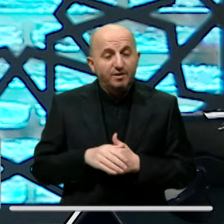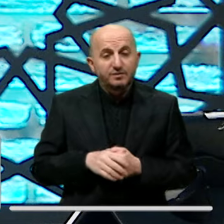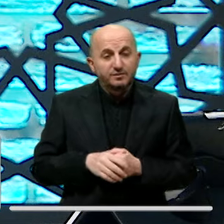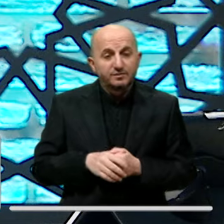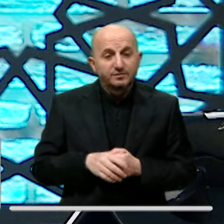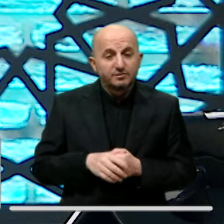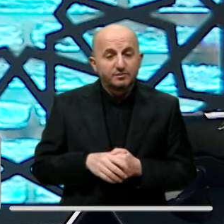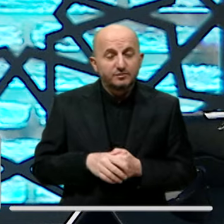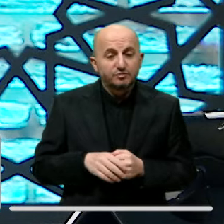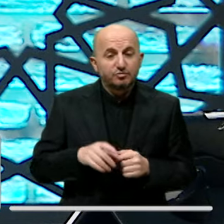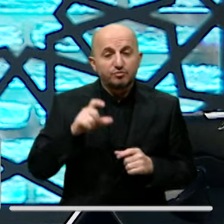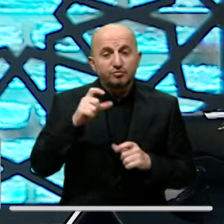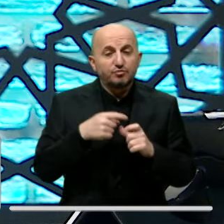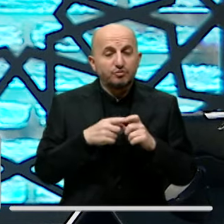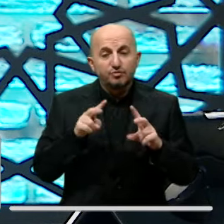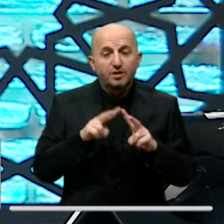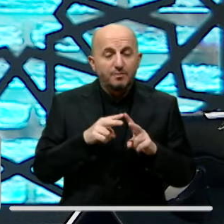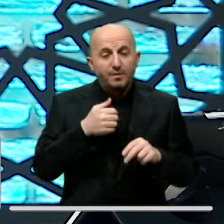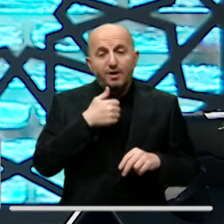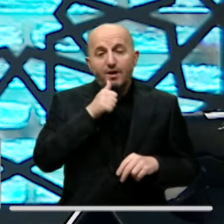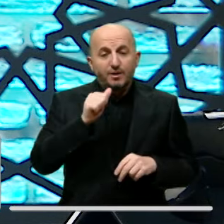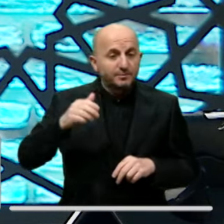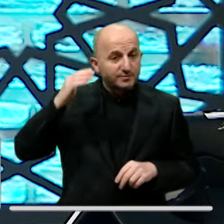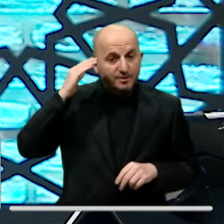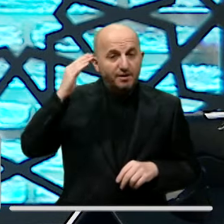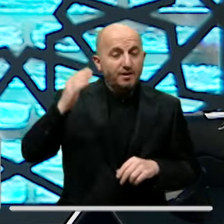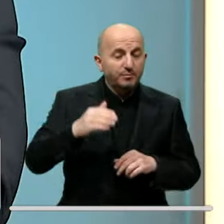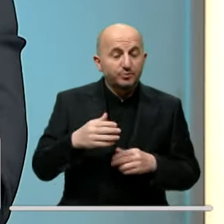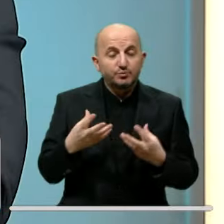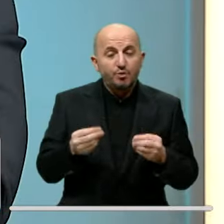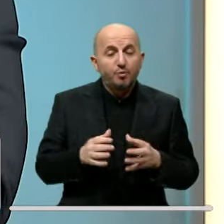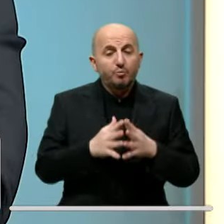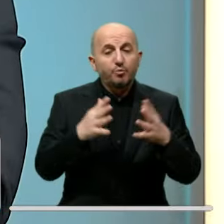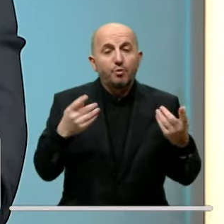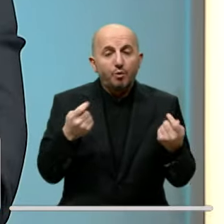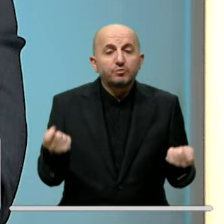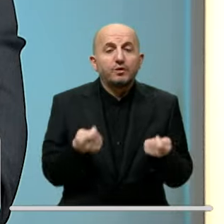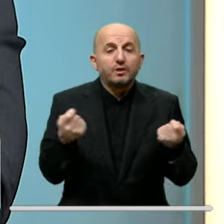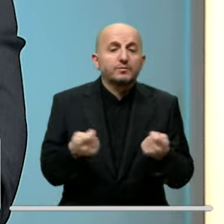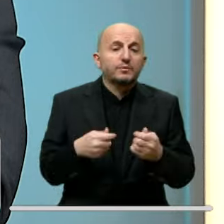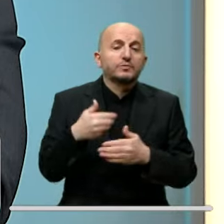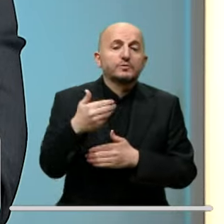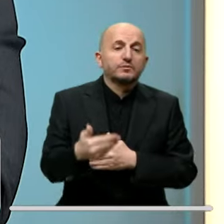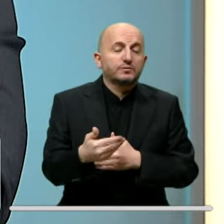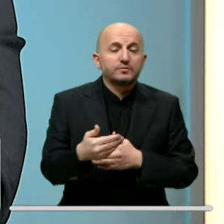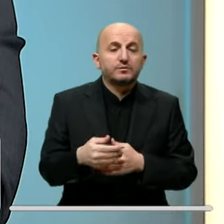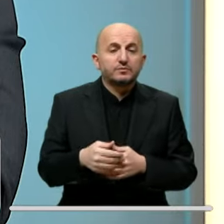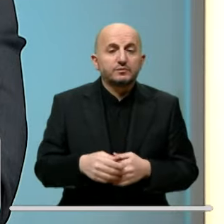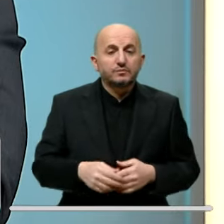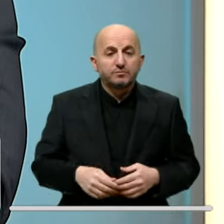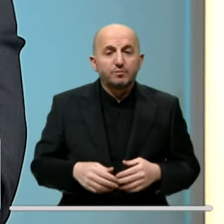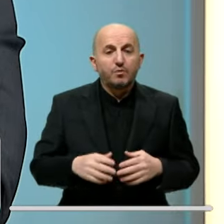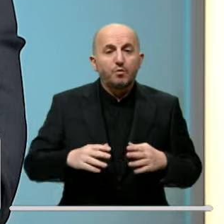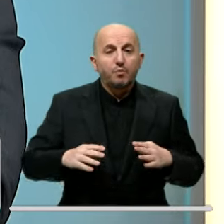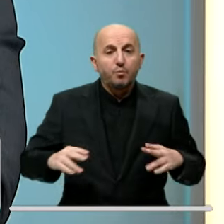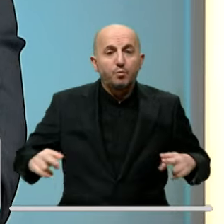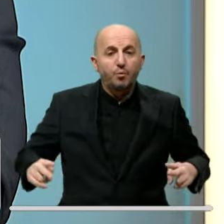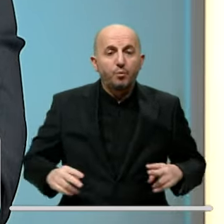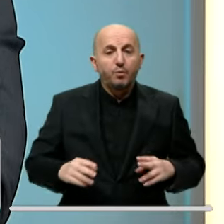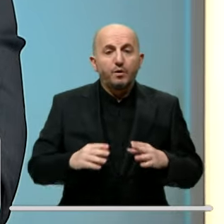Cem abimiz, ismini de zikredeyim burada. Selam olsun burada. Çok büyük gayretler sonucu İsviçre'de Müslümanlar